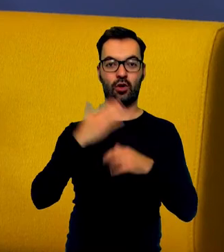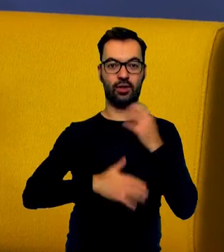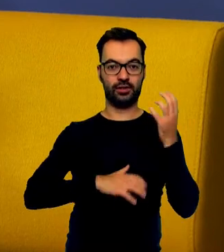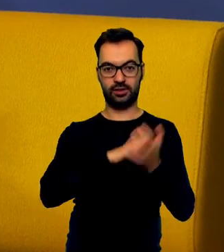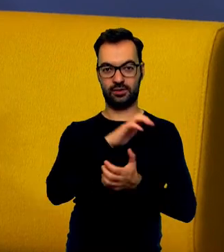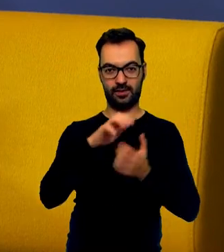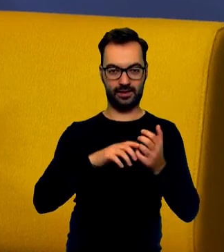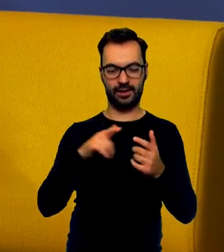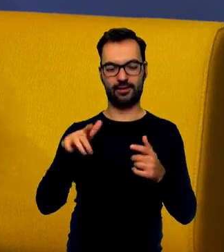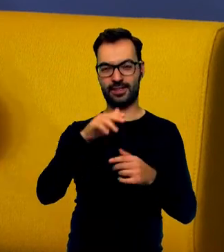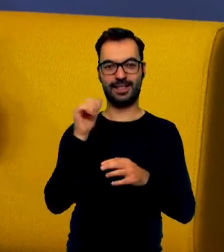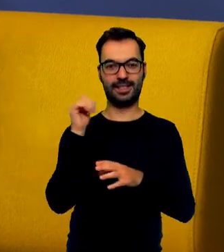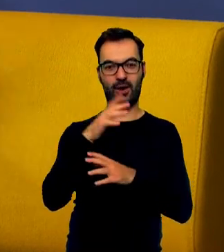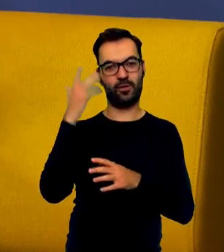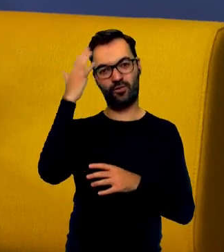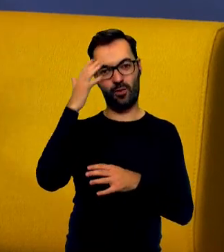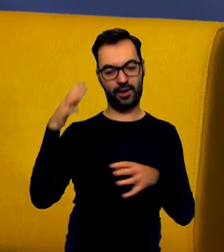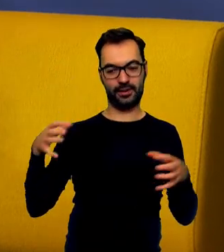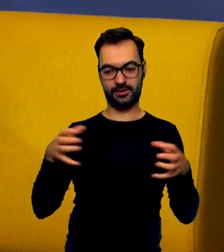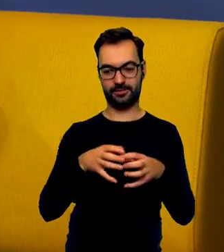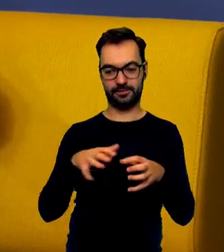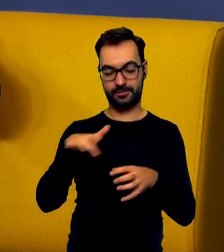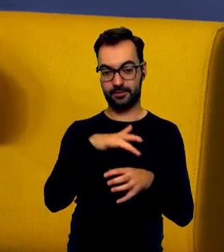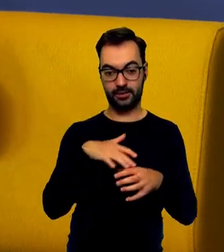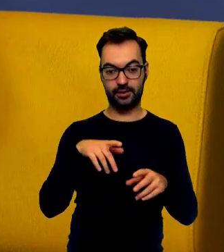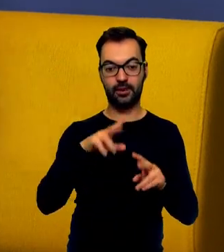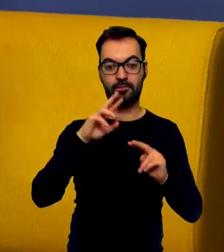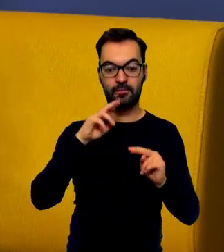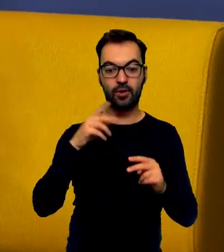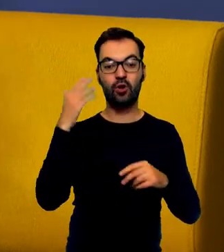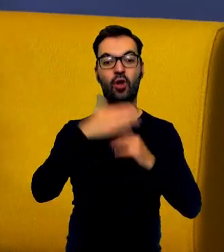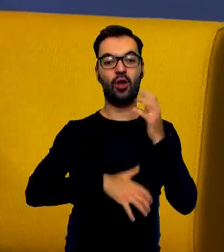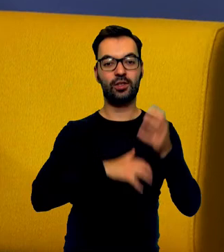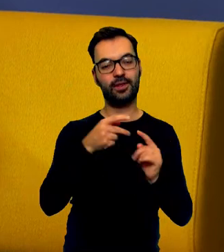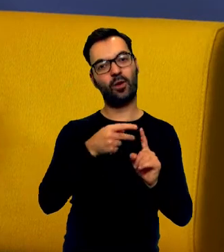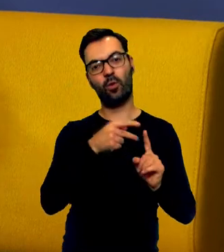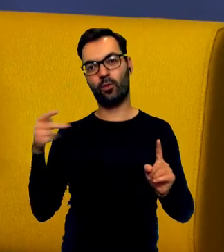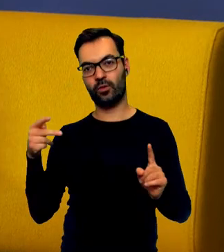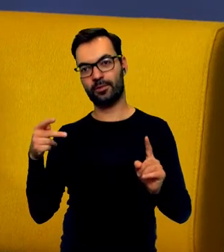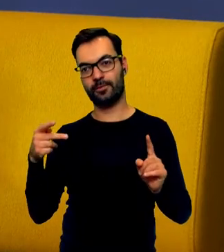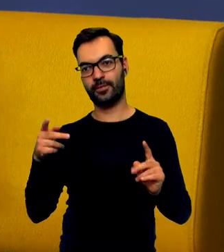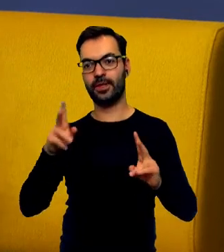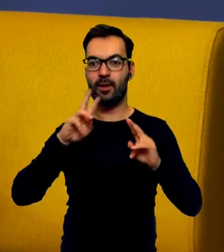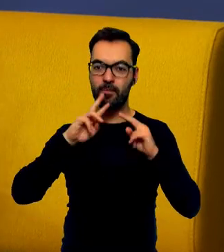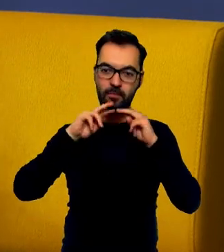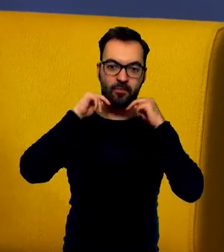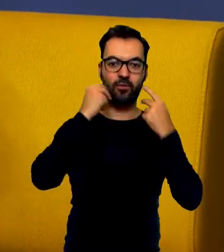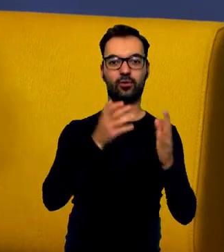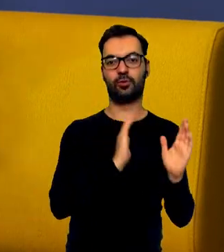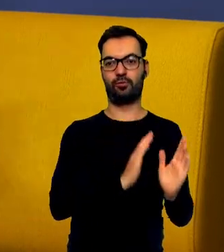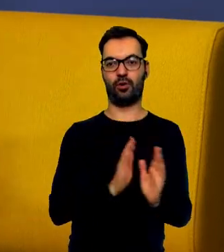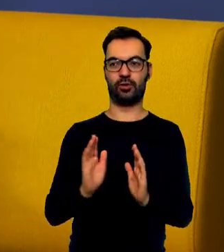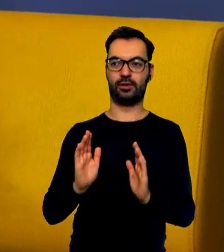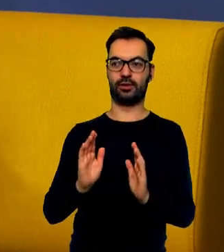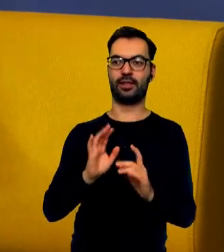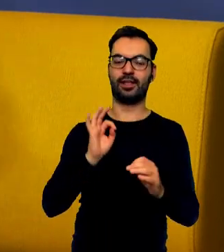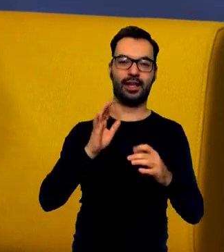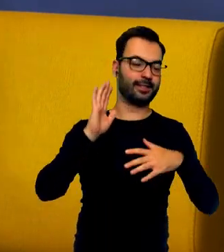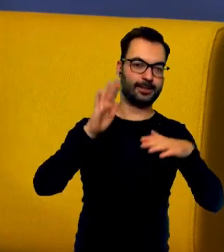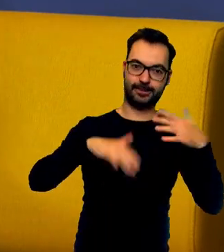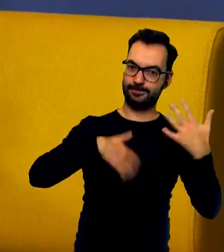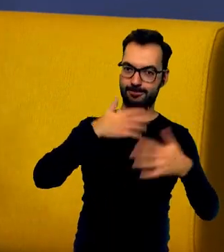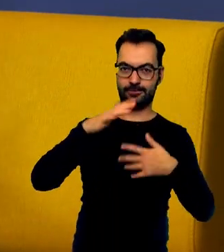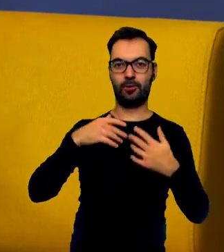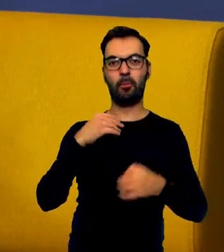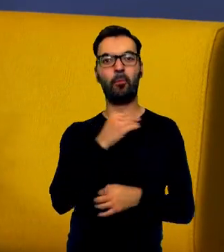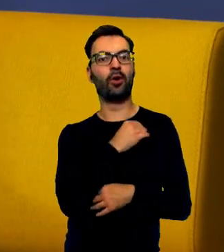zachodniej zbiorowej wyobraźni jest jednocześnie przywróceniem pewnego ładu, który jest zachwiany,